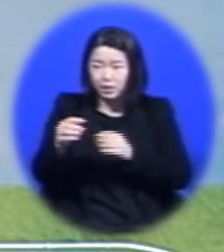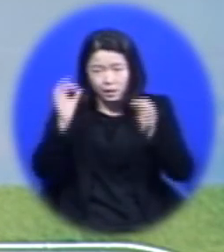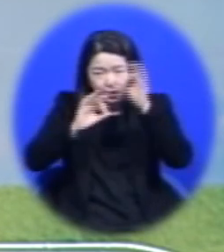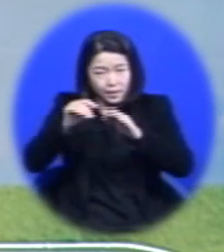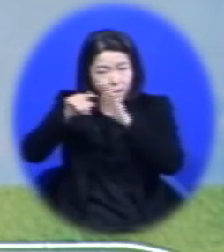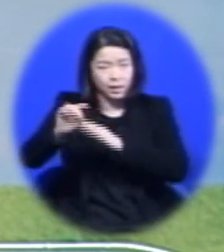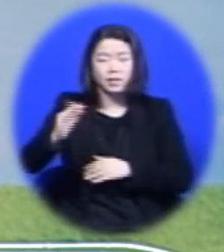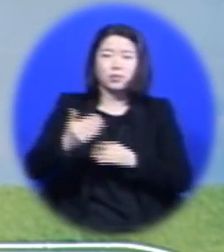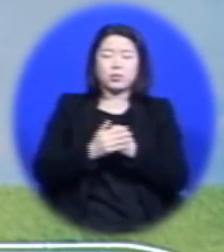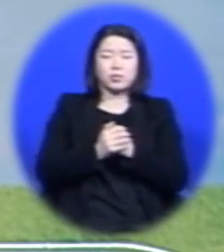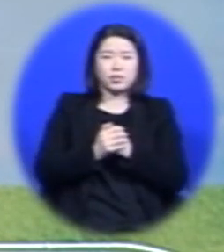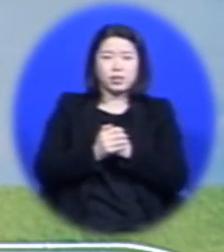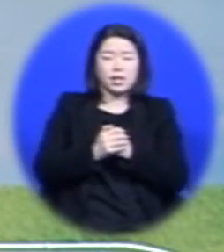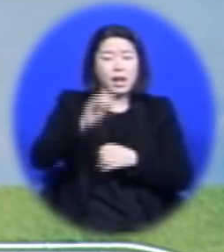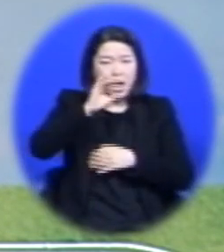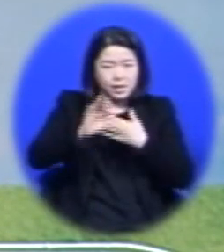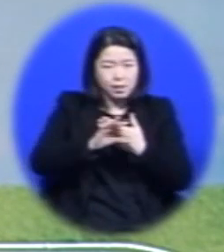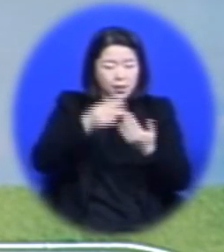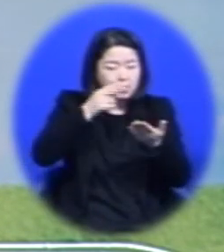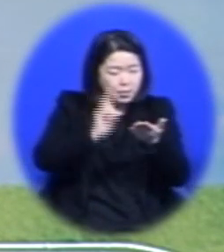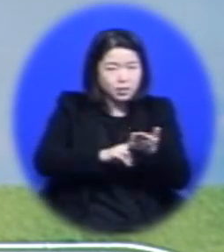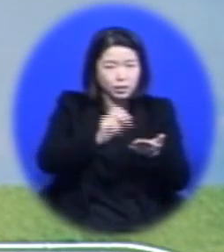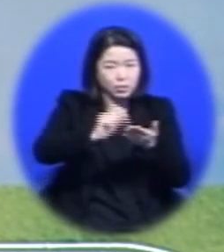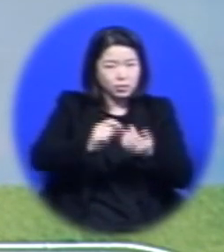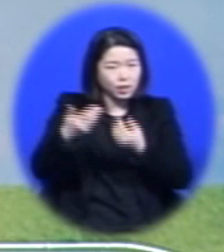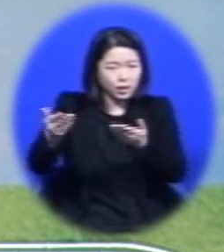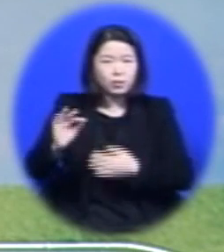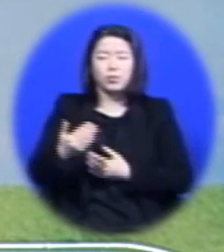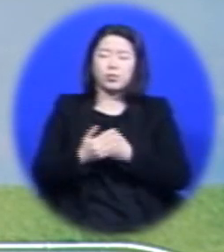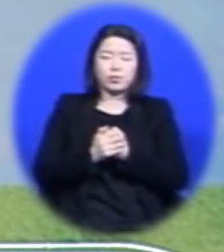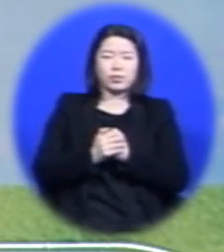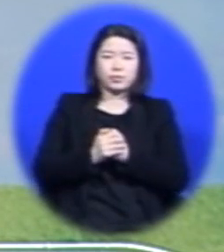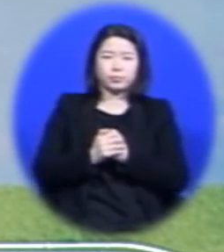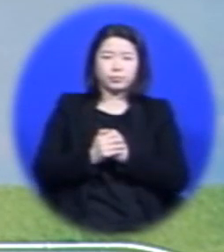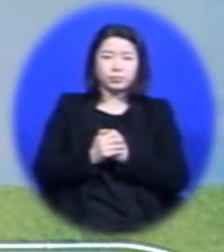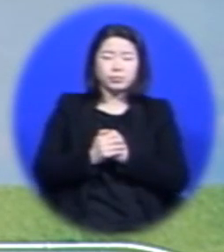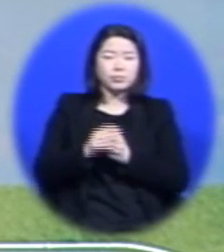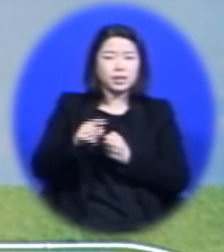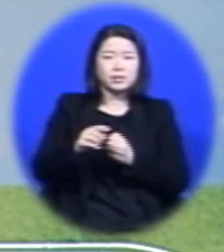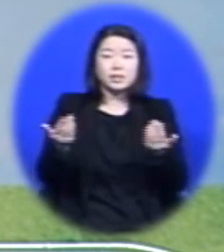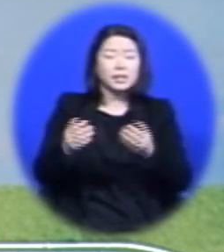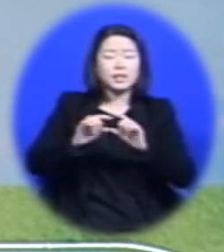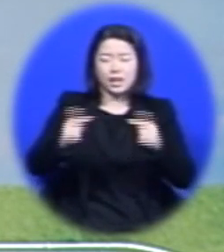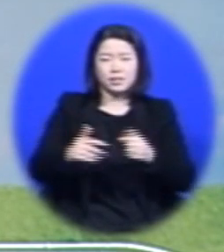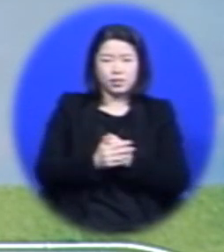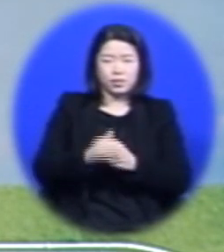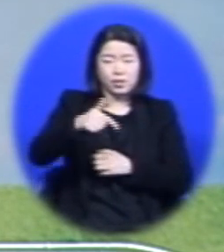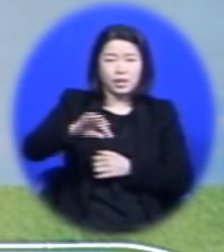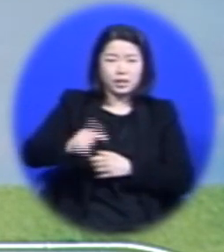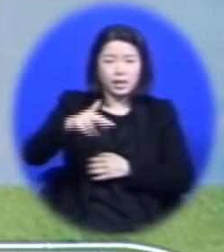해야 되고 안되면 편지라도 써야 되고 그 아니에요 미즈노 겐조 를